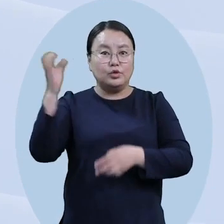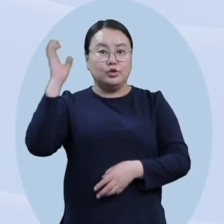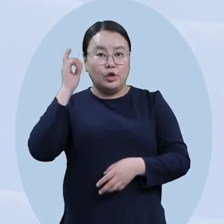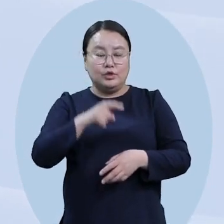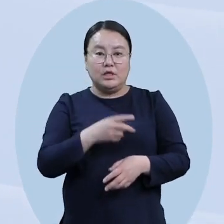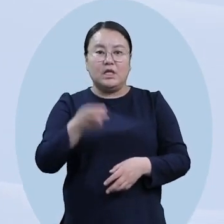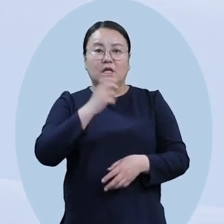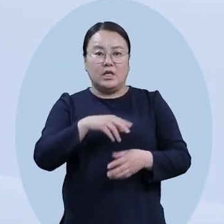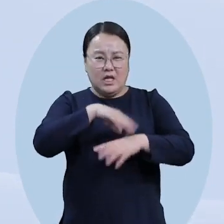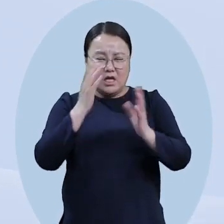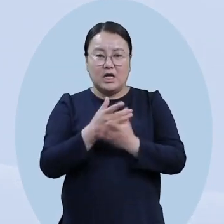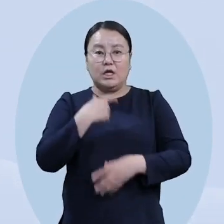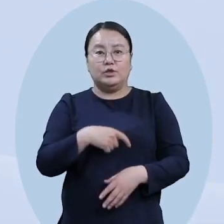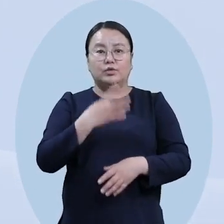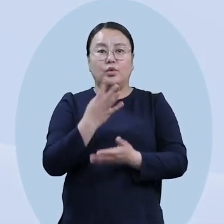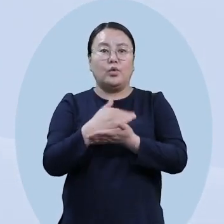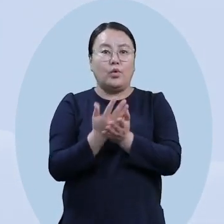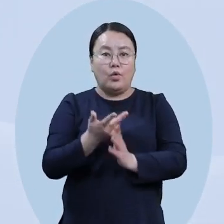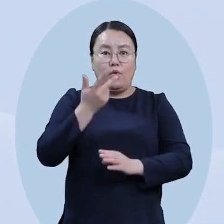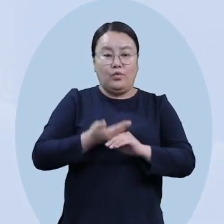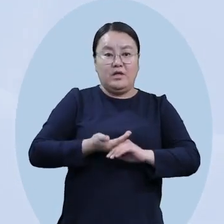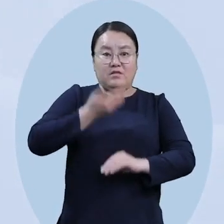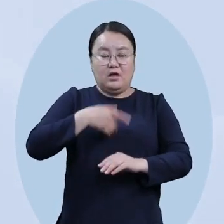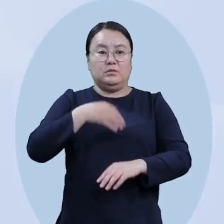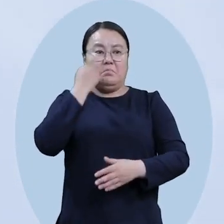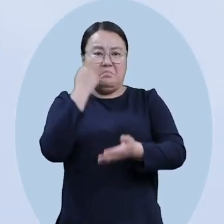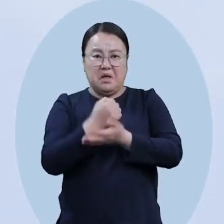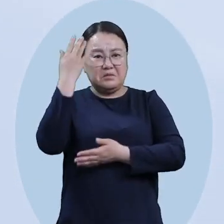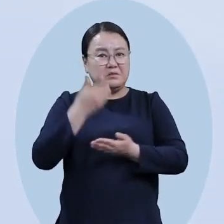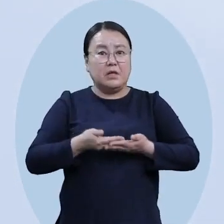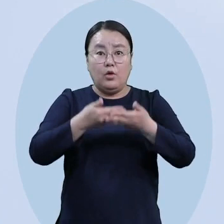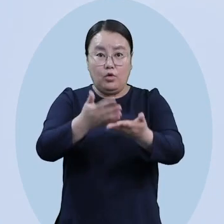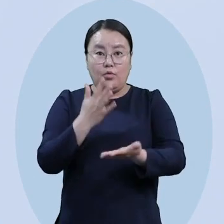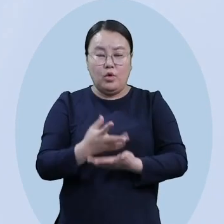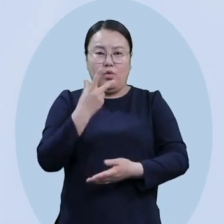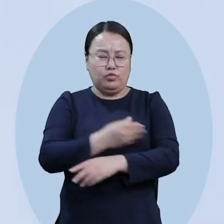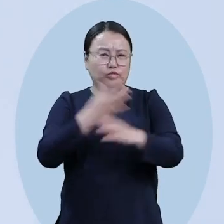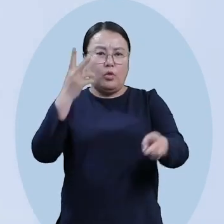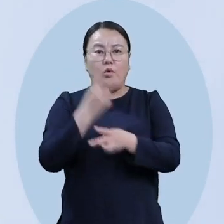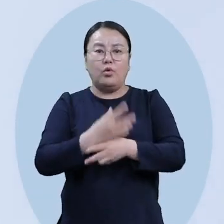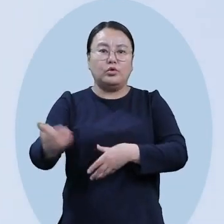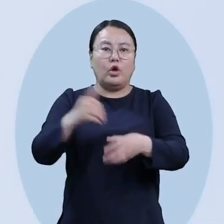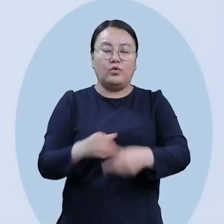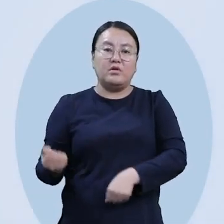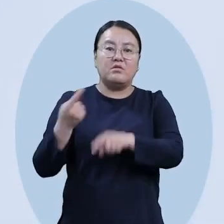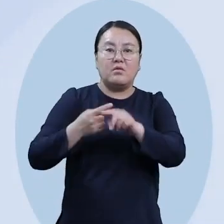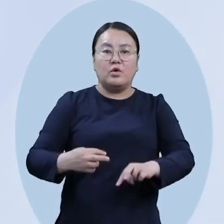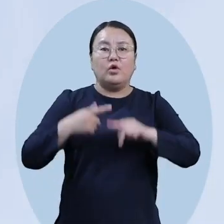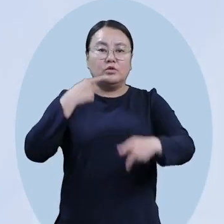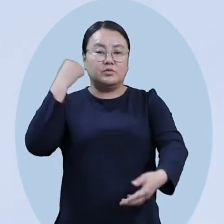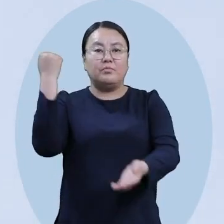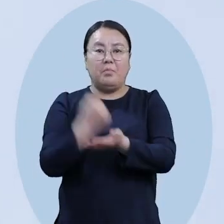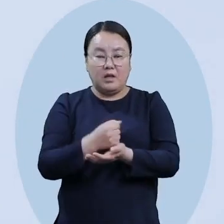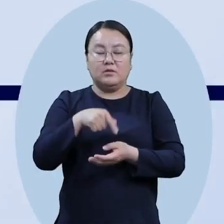хурлын нийт гишүүний 4/3 түүнээс дээш хувь нь батлах санал өгсөн бол үндсэн хуульд оруулах нэмэлт өөрчлөлт